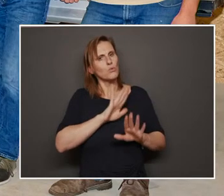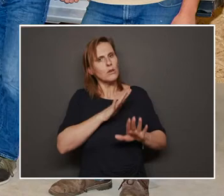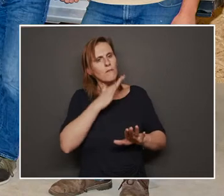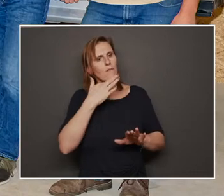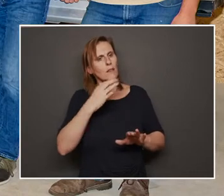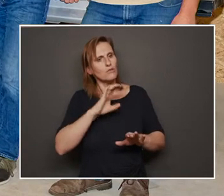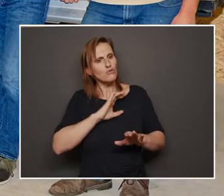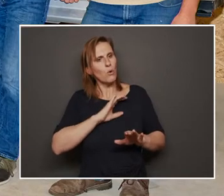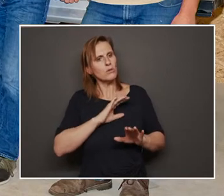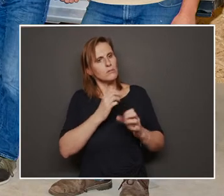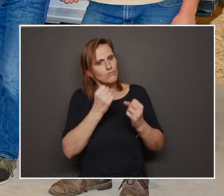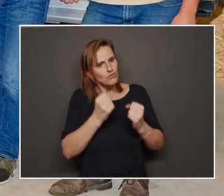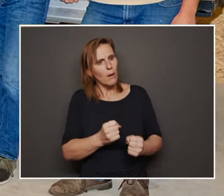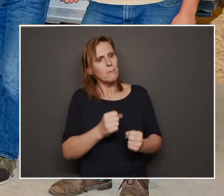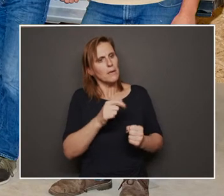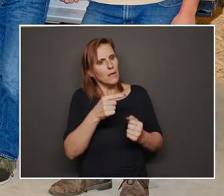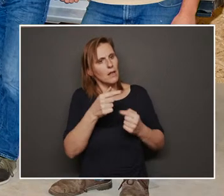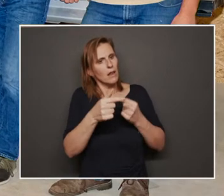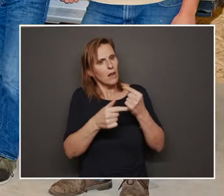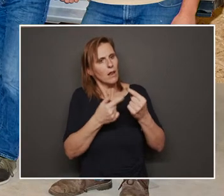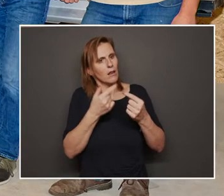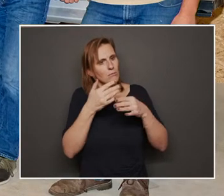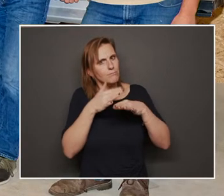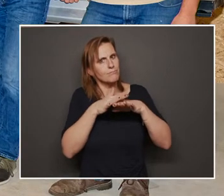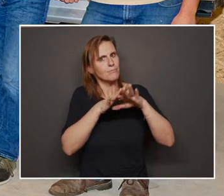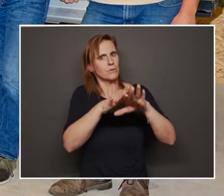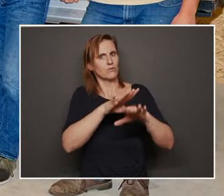wieder zu stabilisieren und sich einzugliedern.